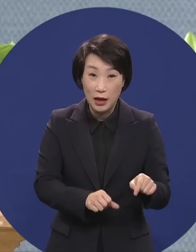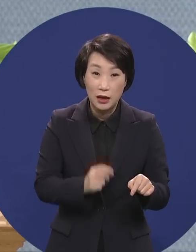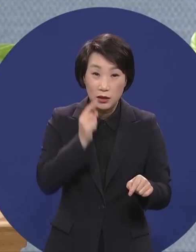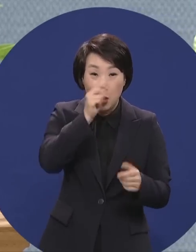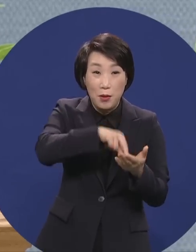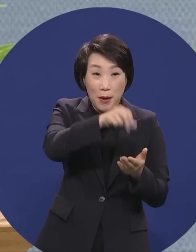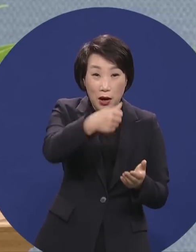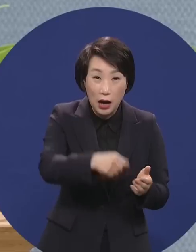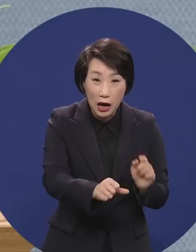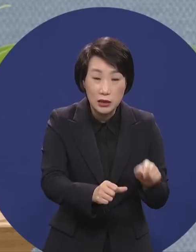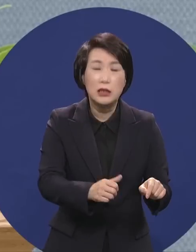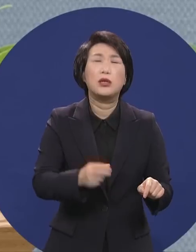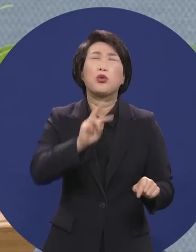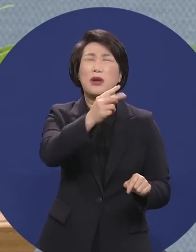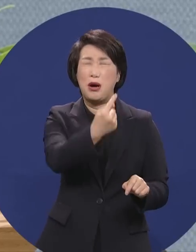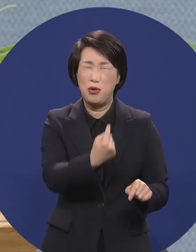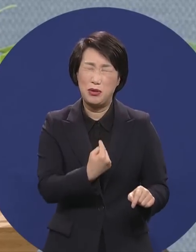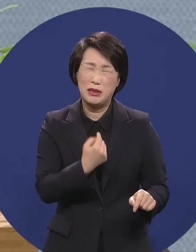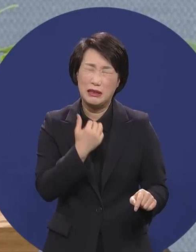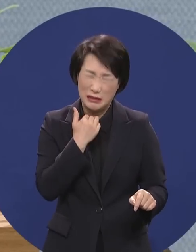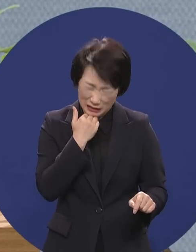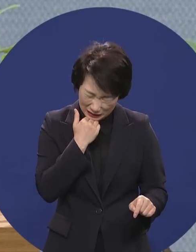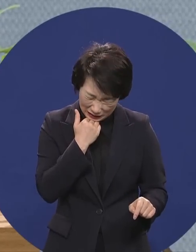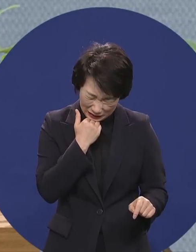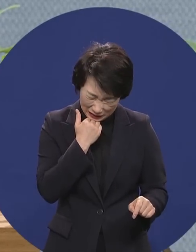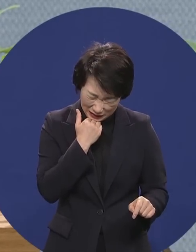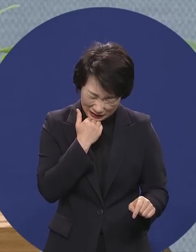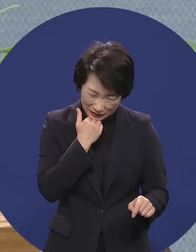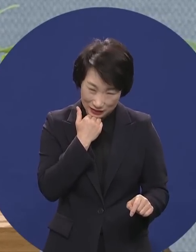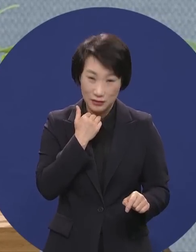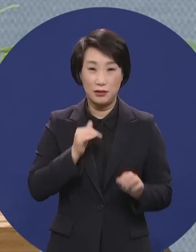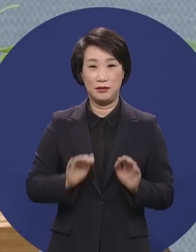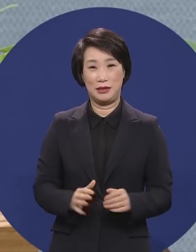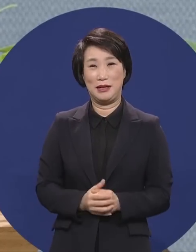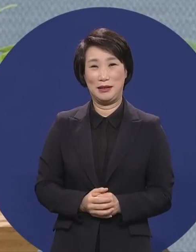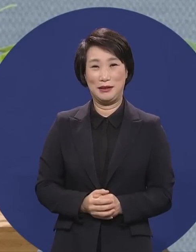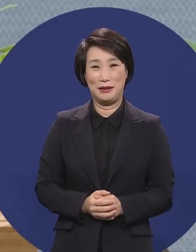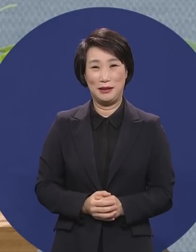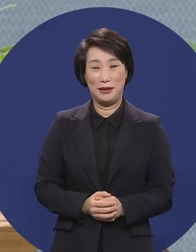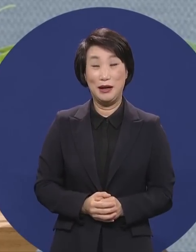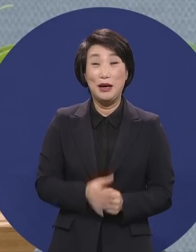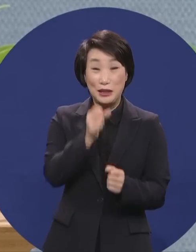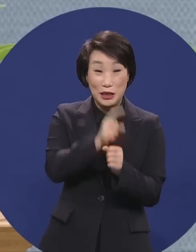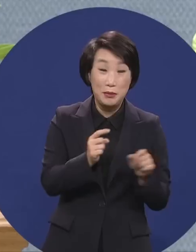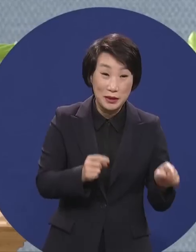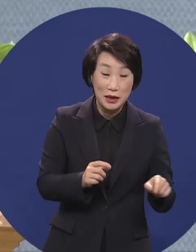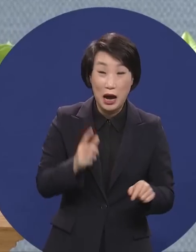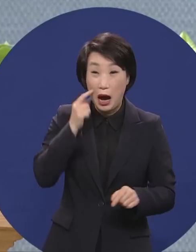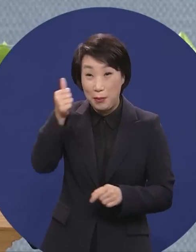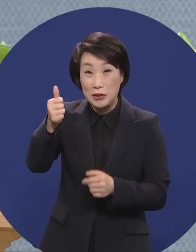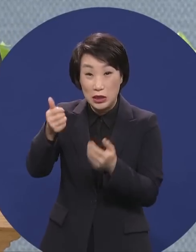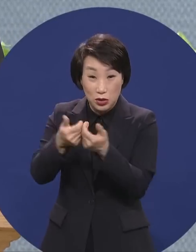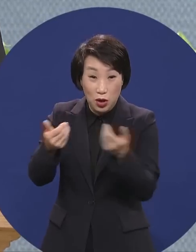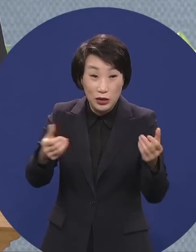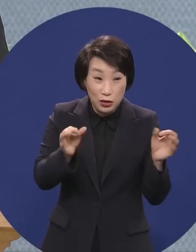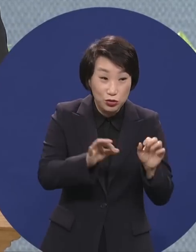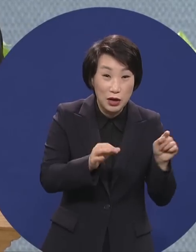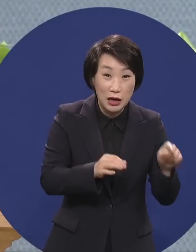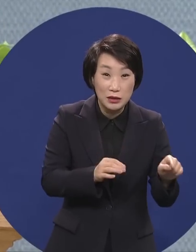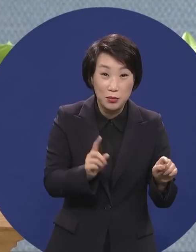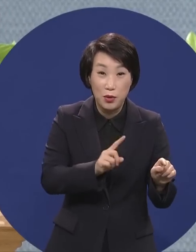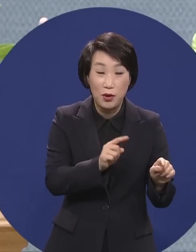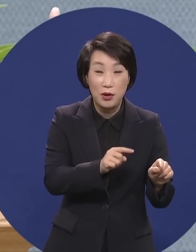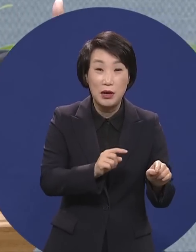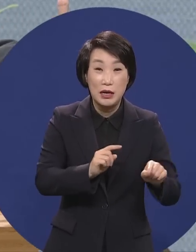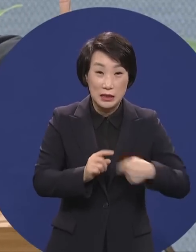탕자가 돌아오기를 간절히 기다리고 있는 겁니다. 이미 아버지를 떠나는